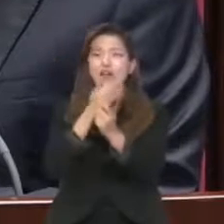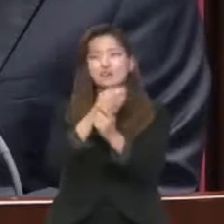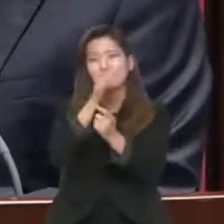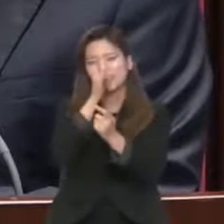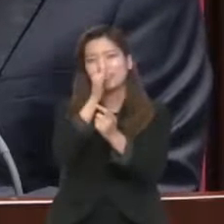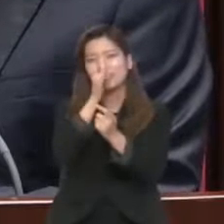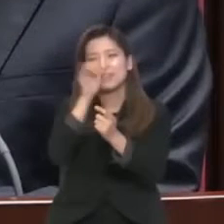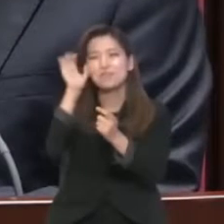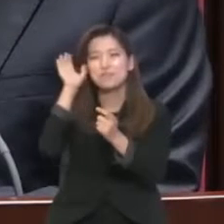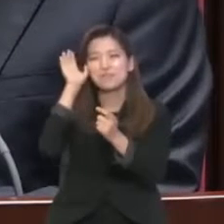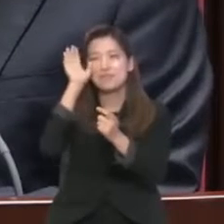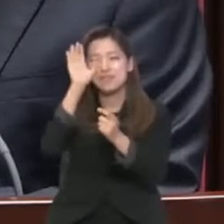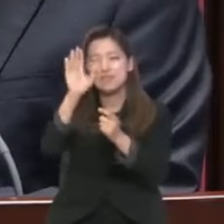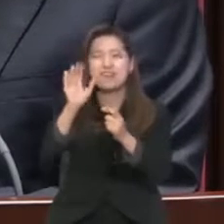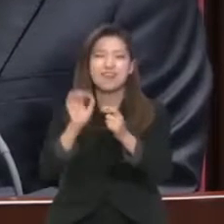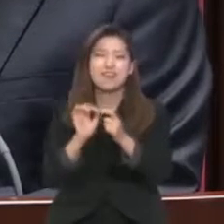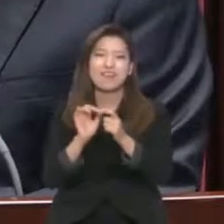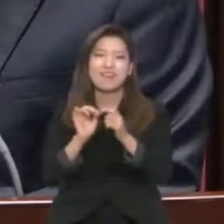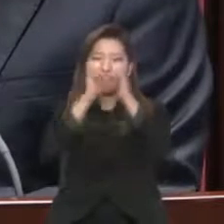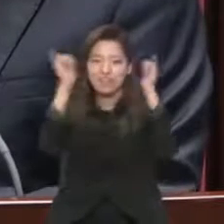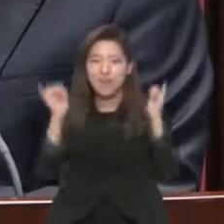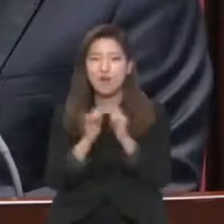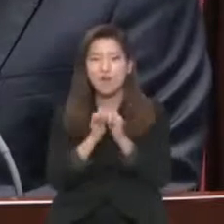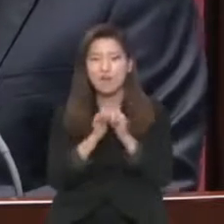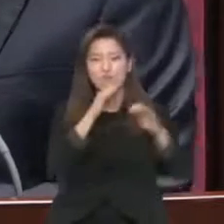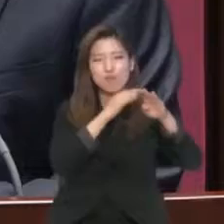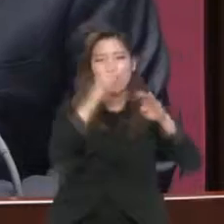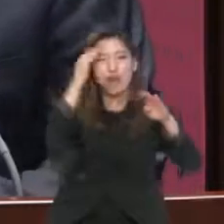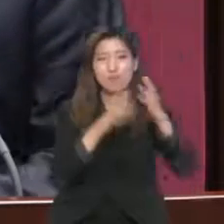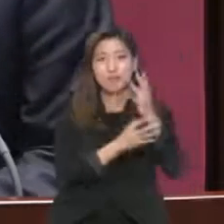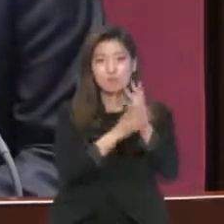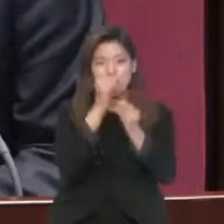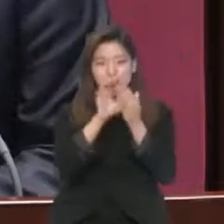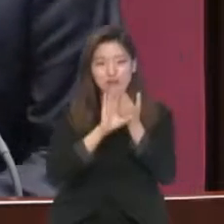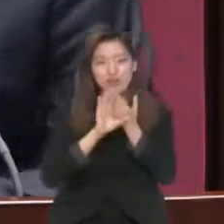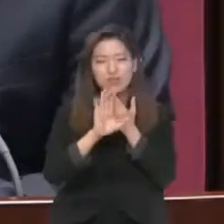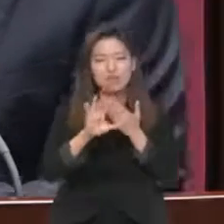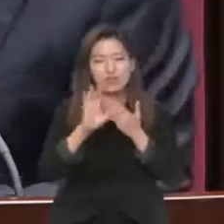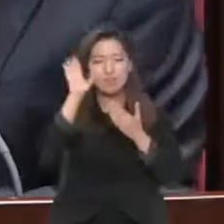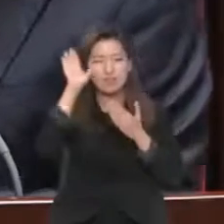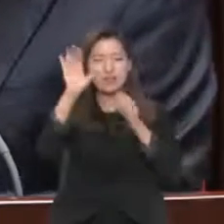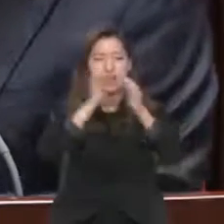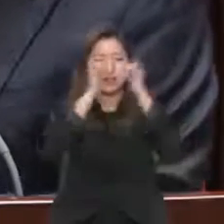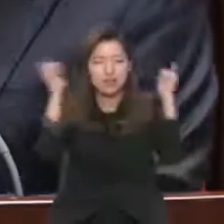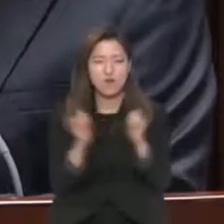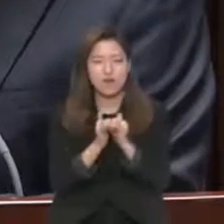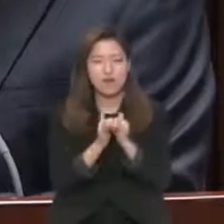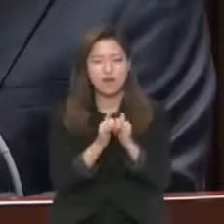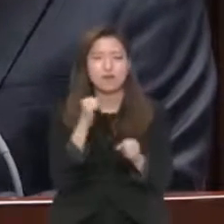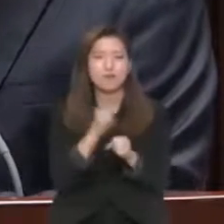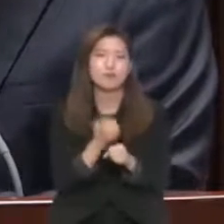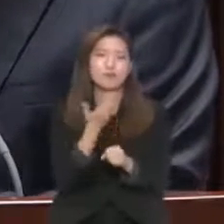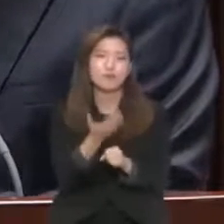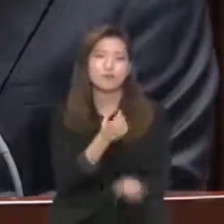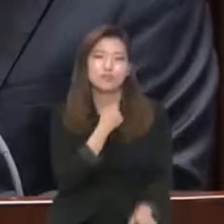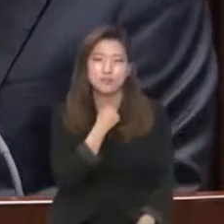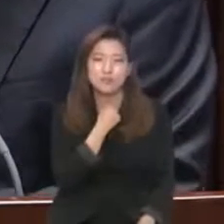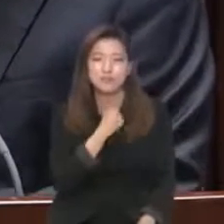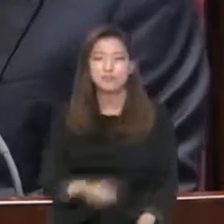않는 어떤 큰 자산 이런 것들을 폭발시킬 수 있기 때문에 통일의 길로 가야 한다 이렇게 생각하고 있습니다.